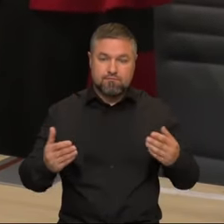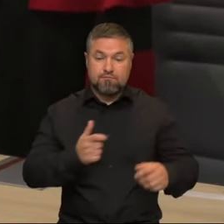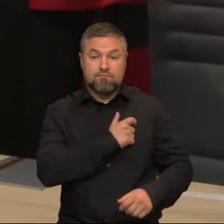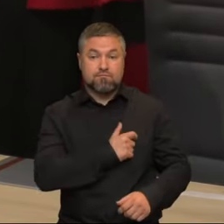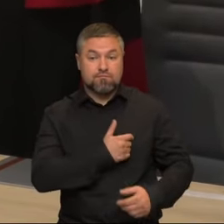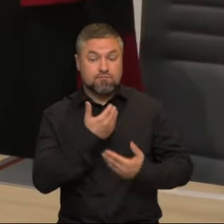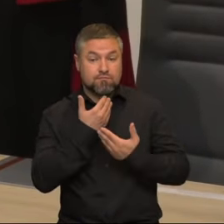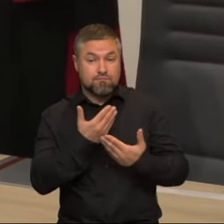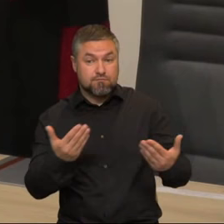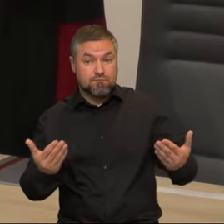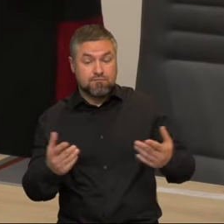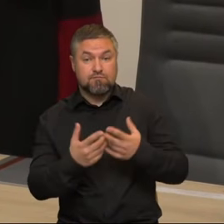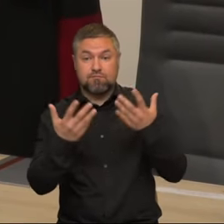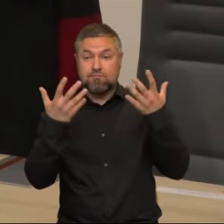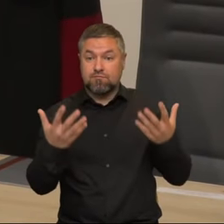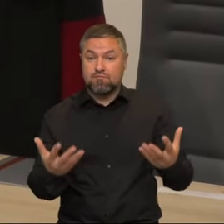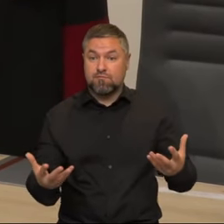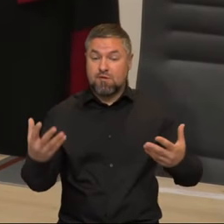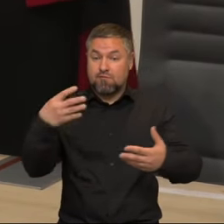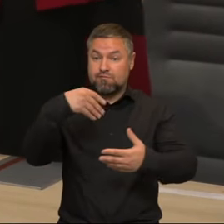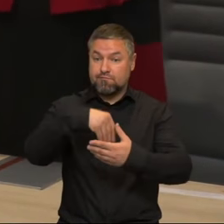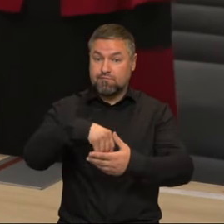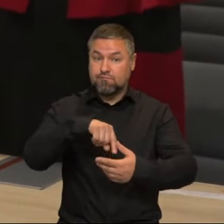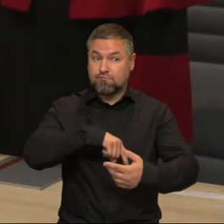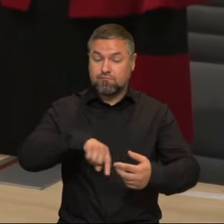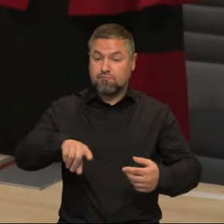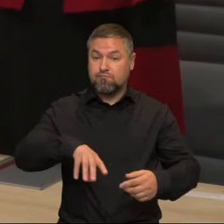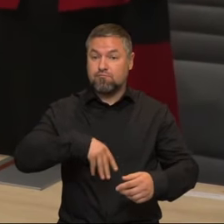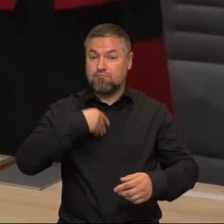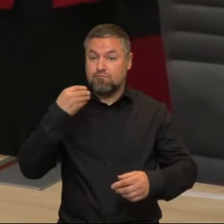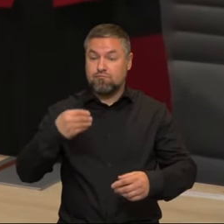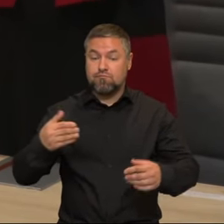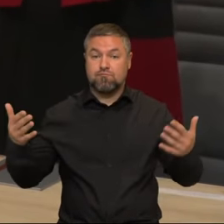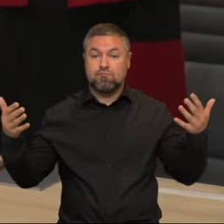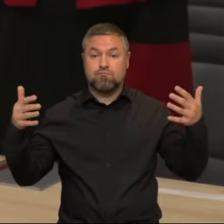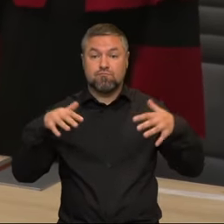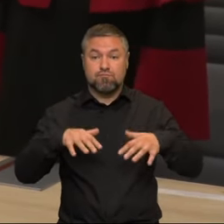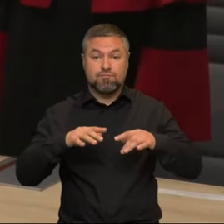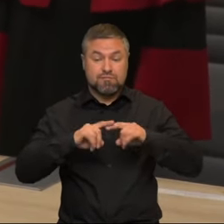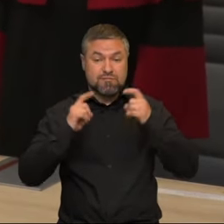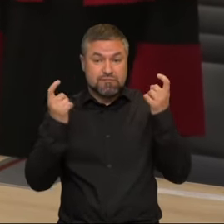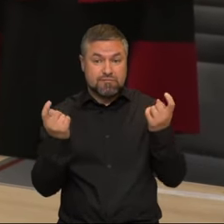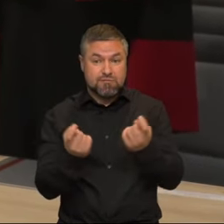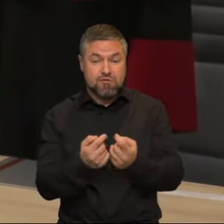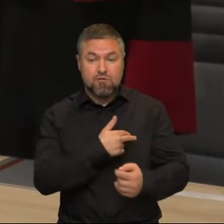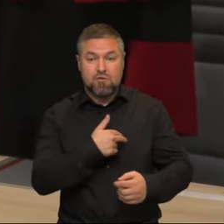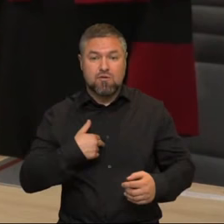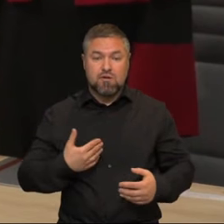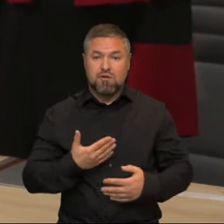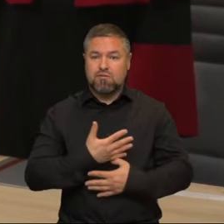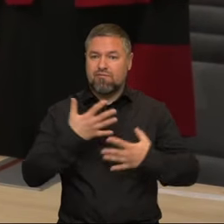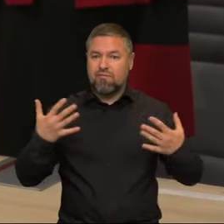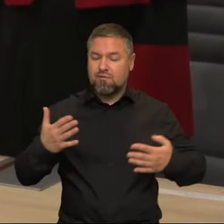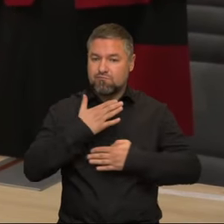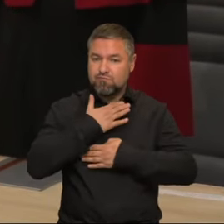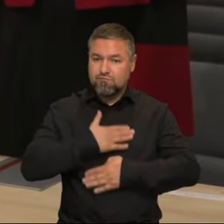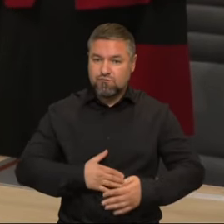Serdecznie Państwu dziękuję, że chcieliście wziąć udział w tym uroczystym posiedzeniu Senatu. To dla nas wielki